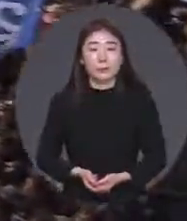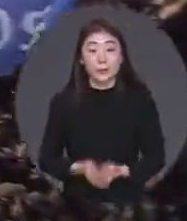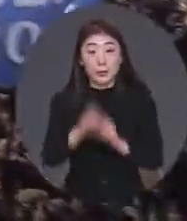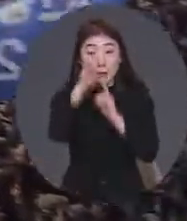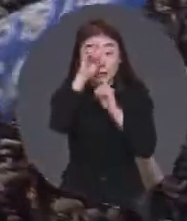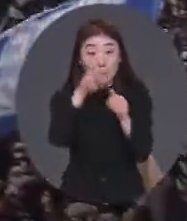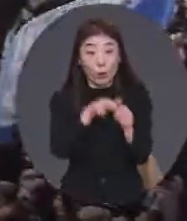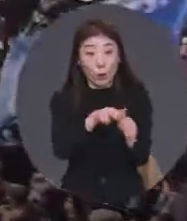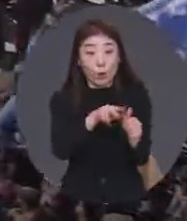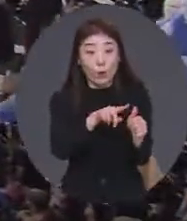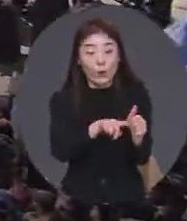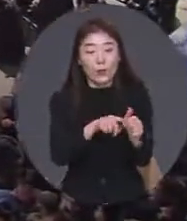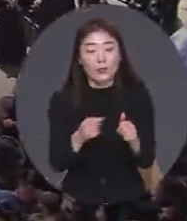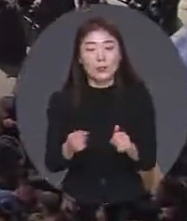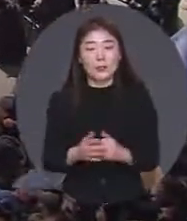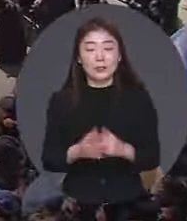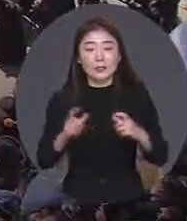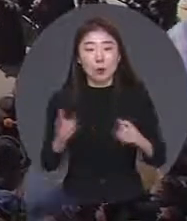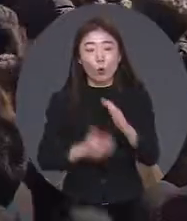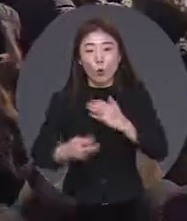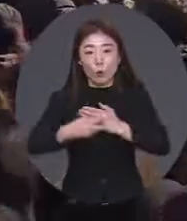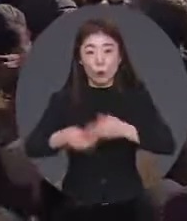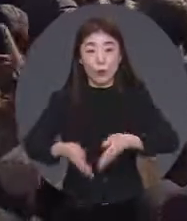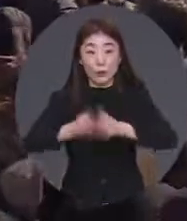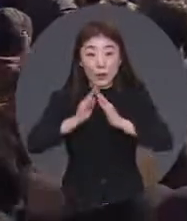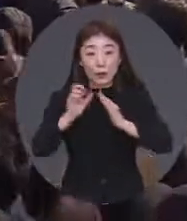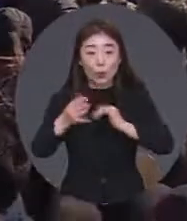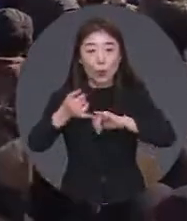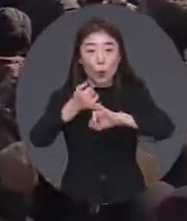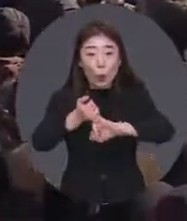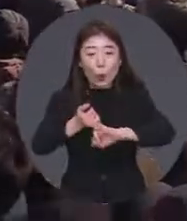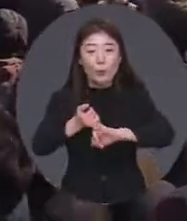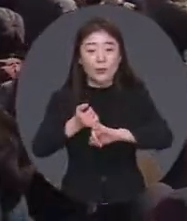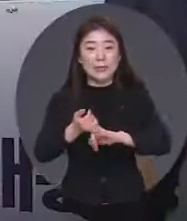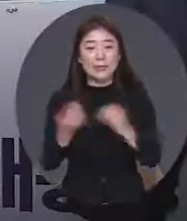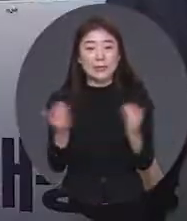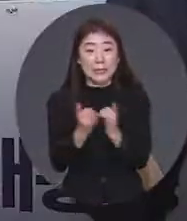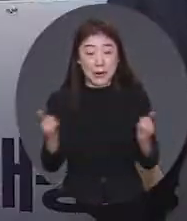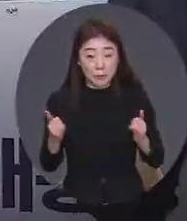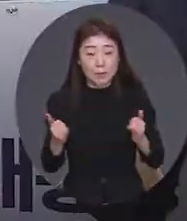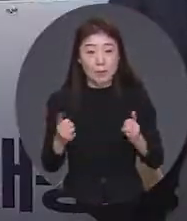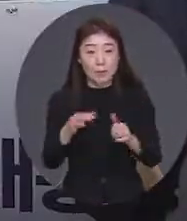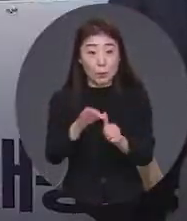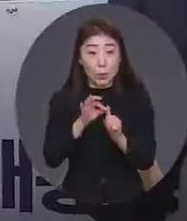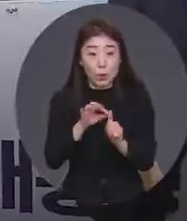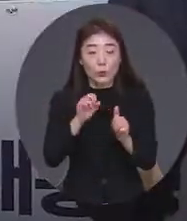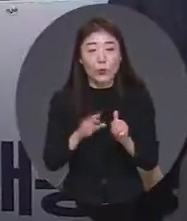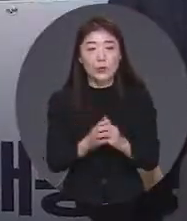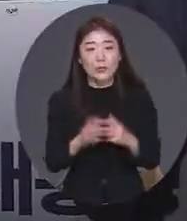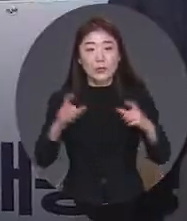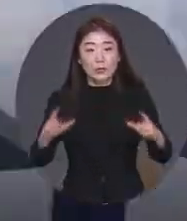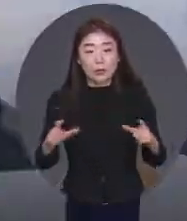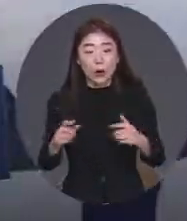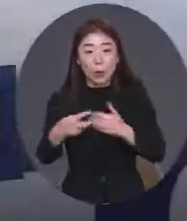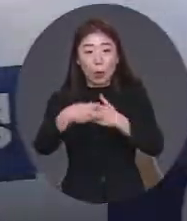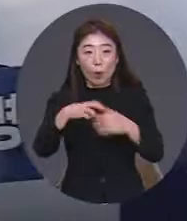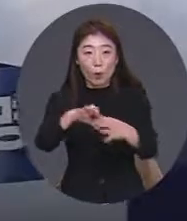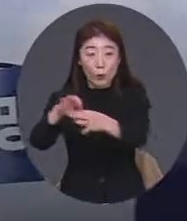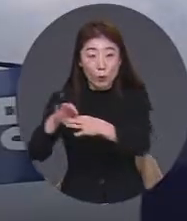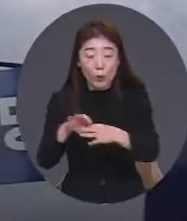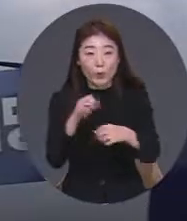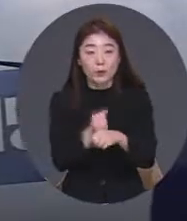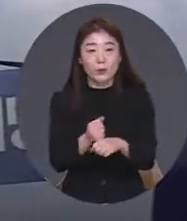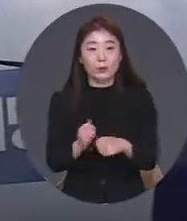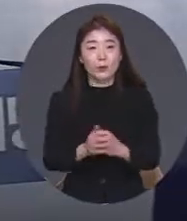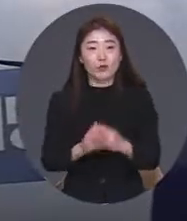이재명 후보는 지역 공공병원 설치와 필수 의료인력 확보, 지역 의료기관 협력체계 구축, 전국민